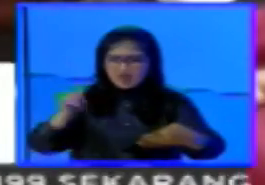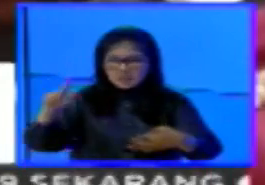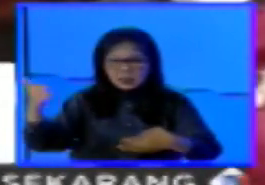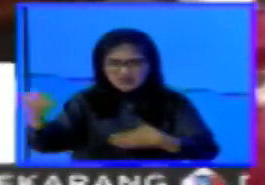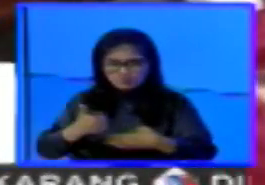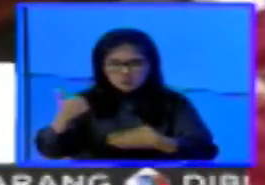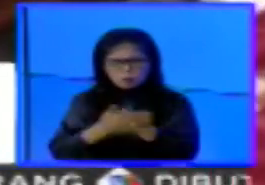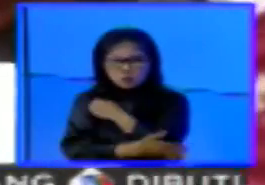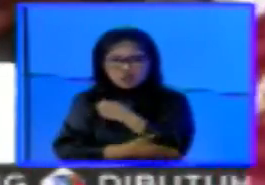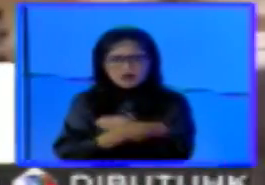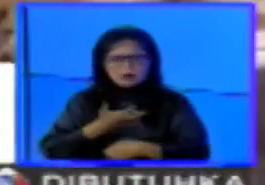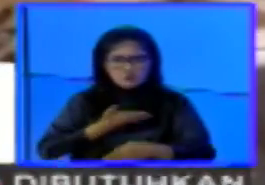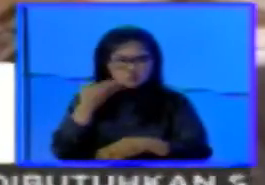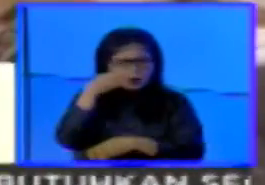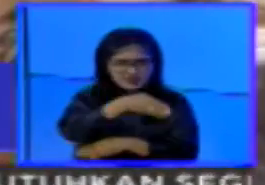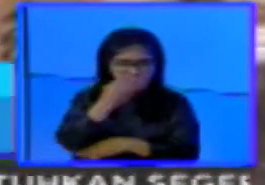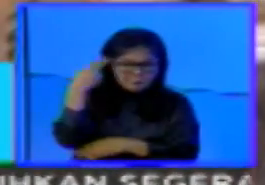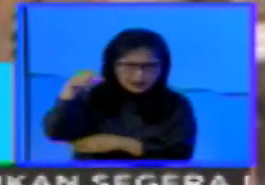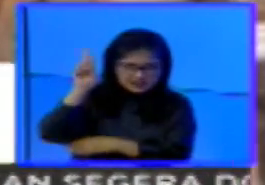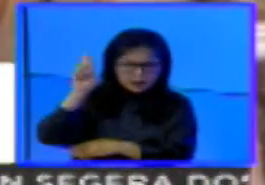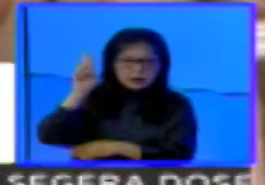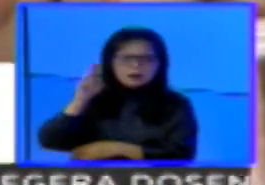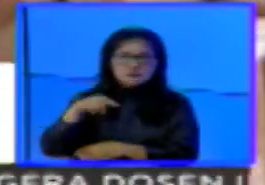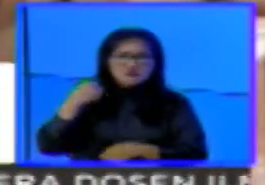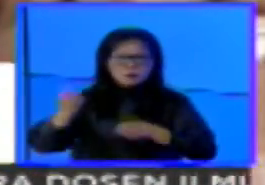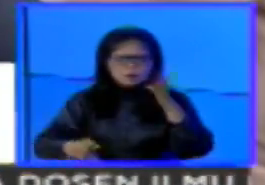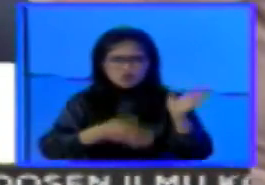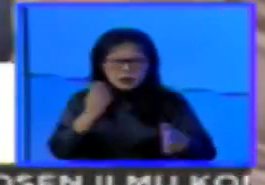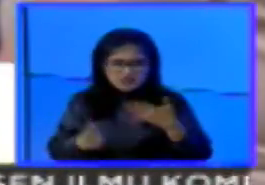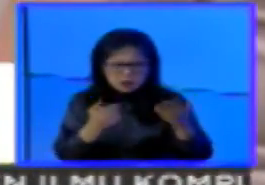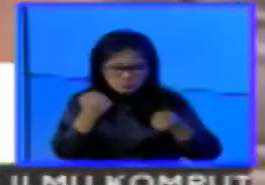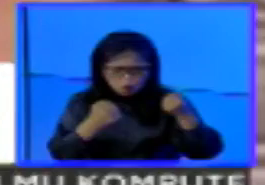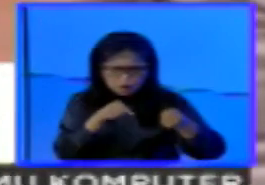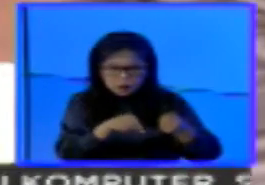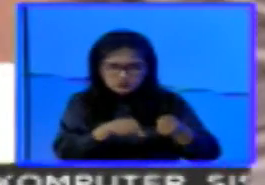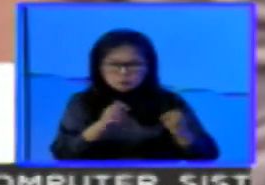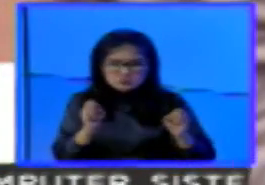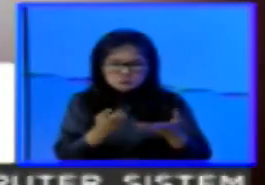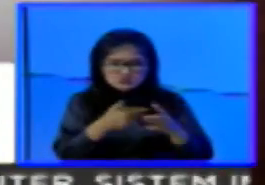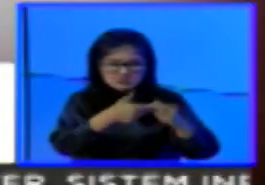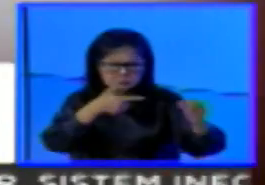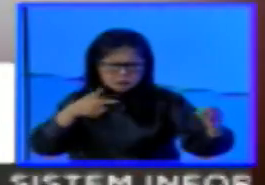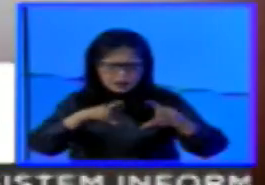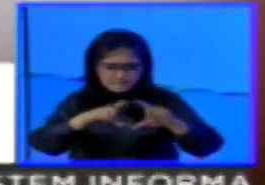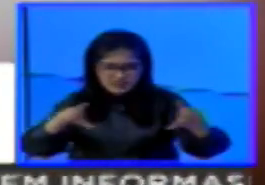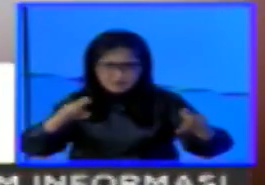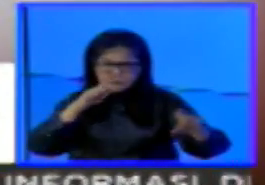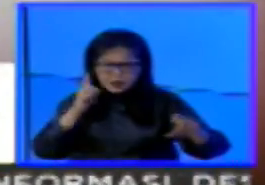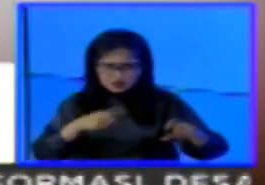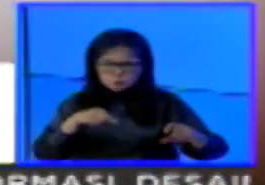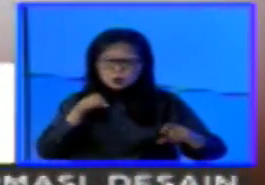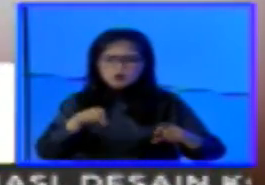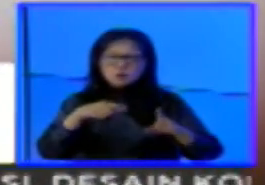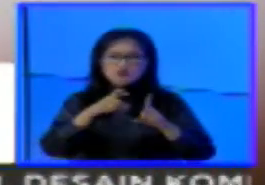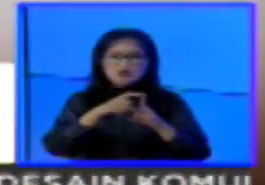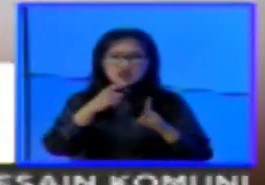wakil presiden. Saat dilakukan penggeledahan di dalam mobil, polisi menyita senjata tajam, plat nomor mobil palsu, kartu anggota PKRI, dan